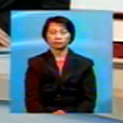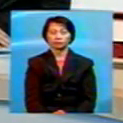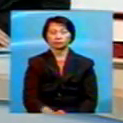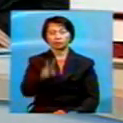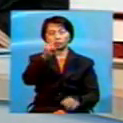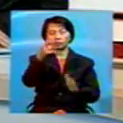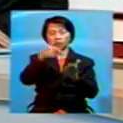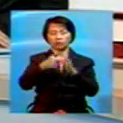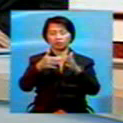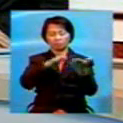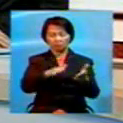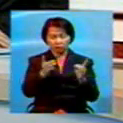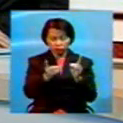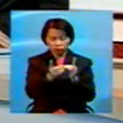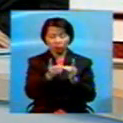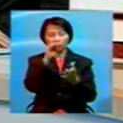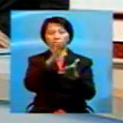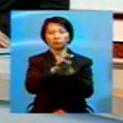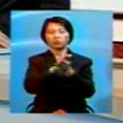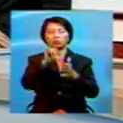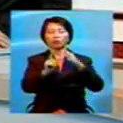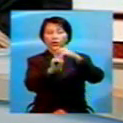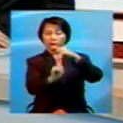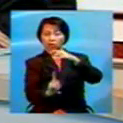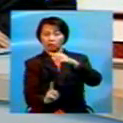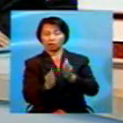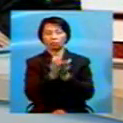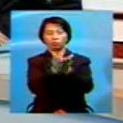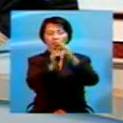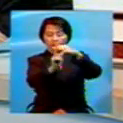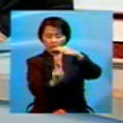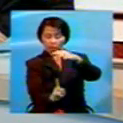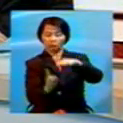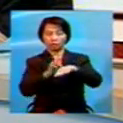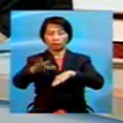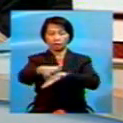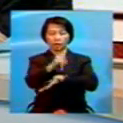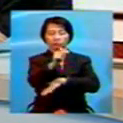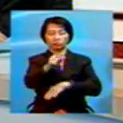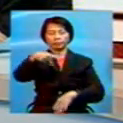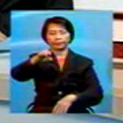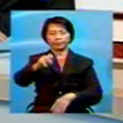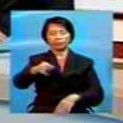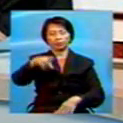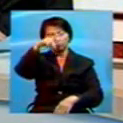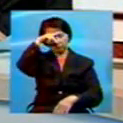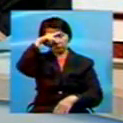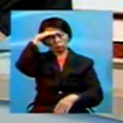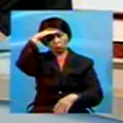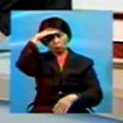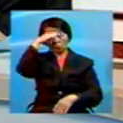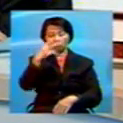dua lagi mayat lelaki ditemui dipercayai mangsa yang lemas dalam trajadi bot karam di perairan Tanjung Piai puntian Johor